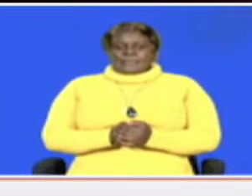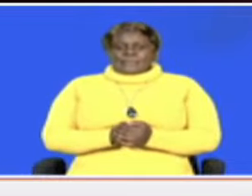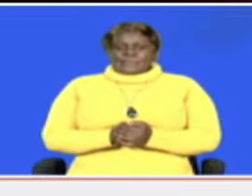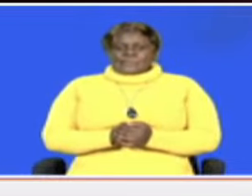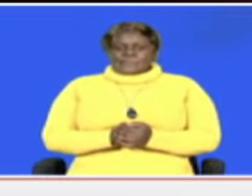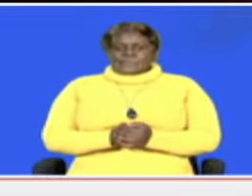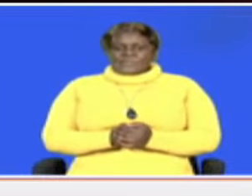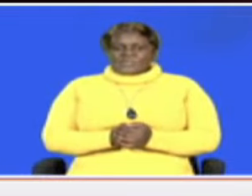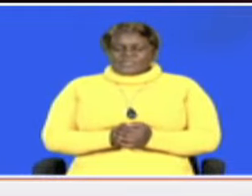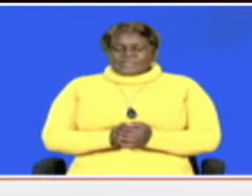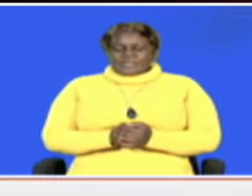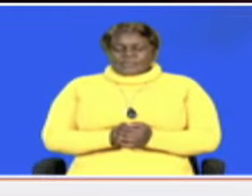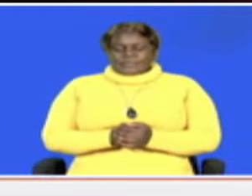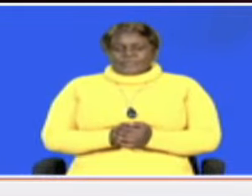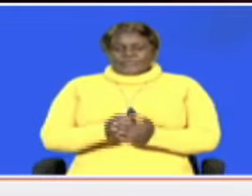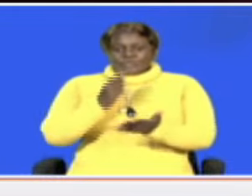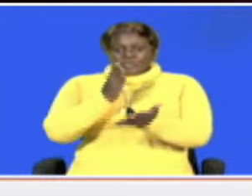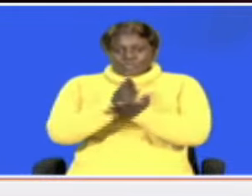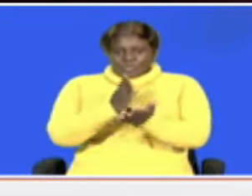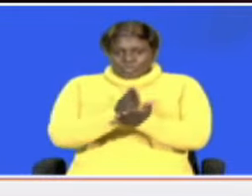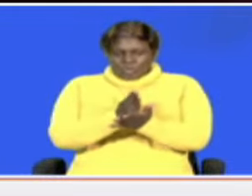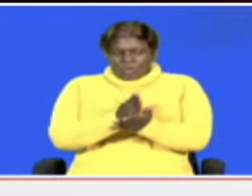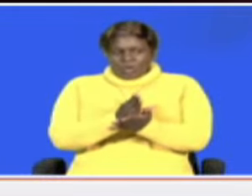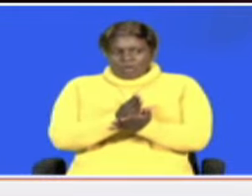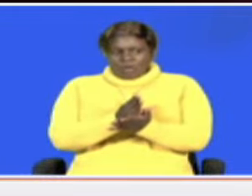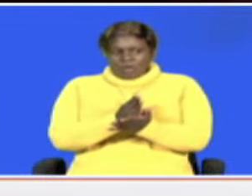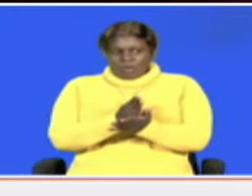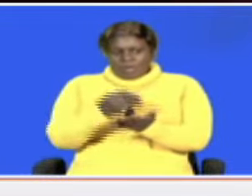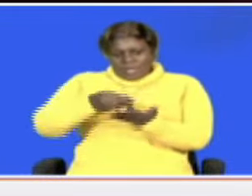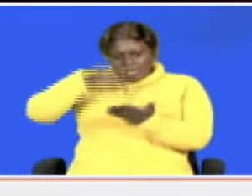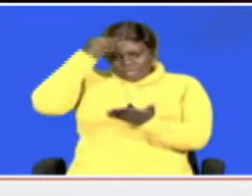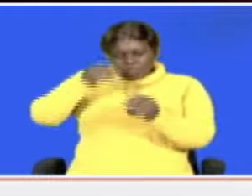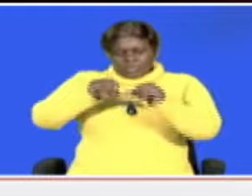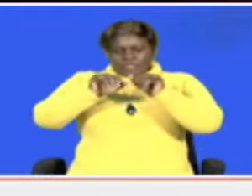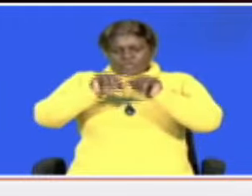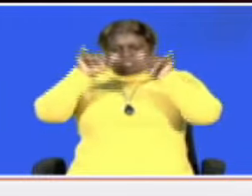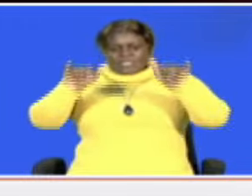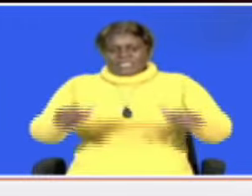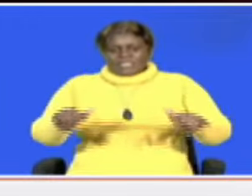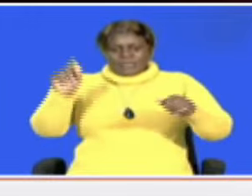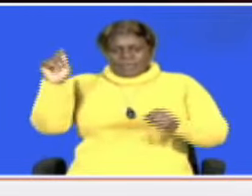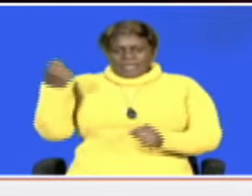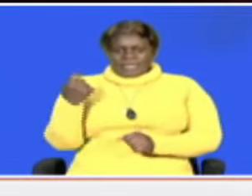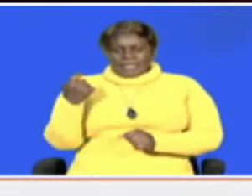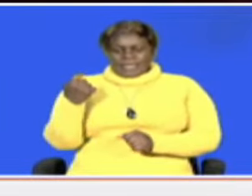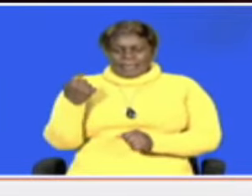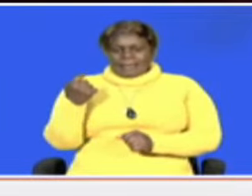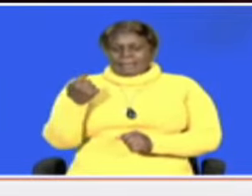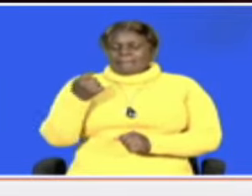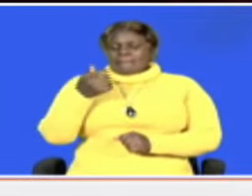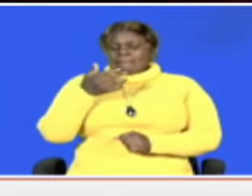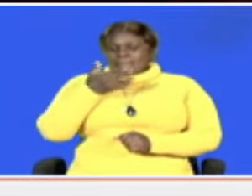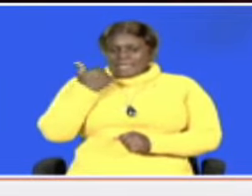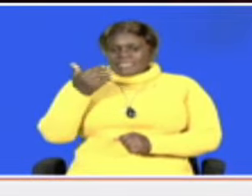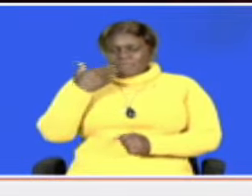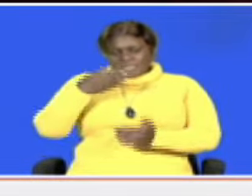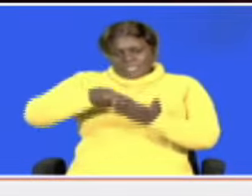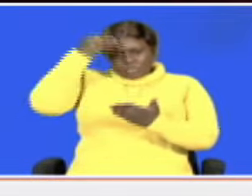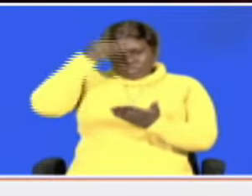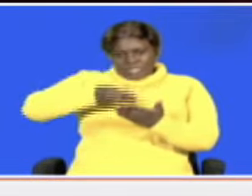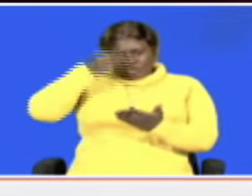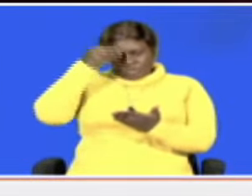You will agree with me that the education system in Kenya is one of the superior systems of education